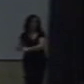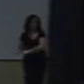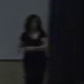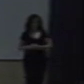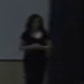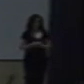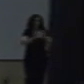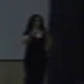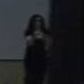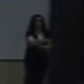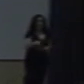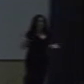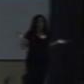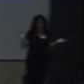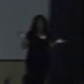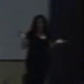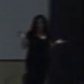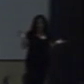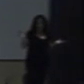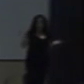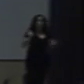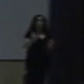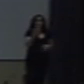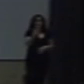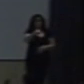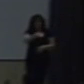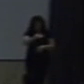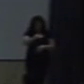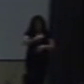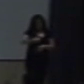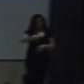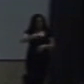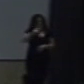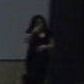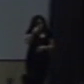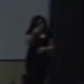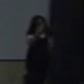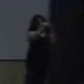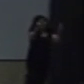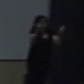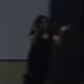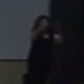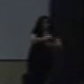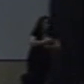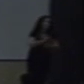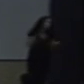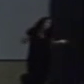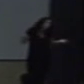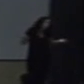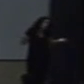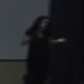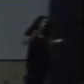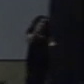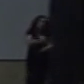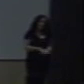d'una altra manera, si no estàs pendent del timeline constantment, allò, fins i tot de matinada, no